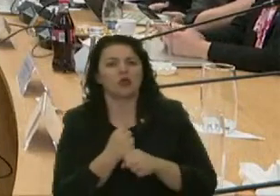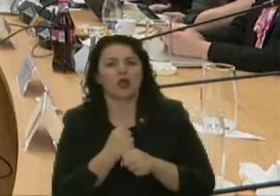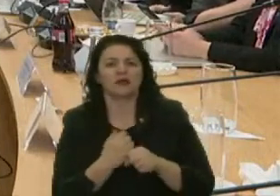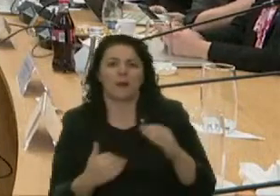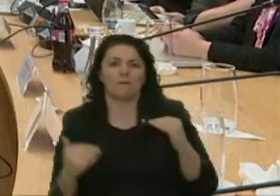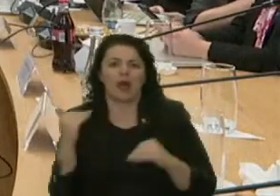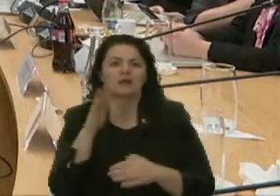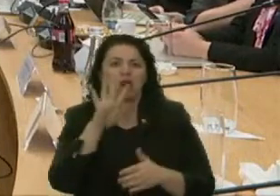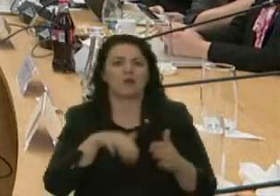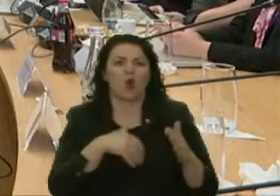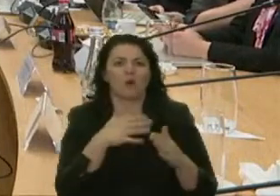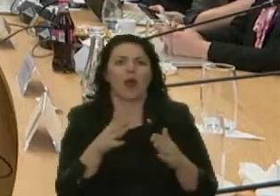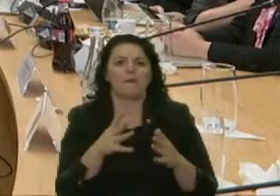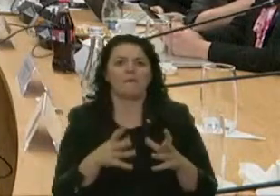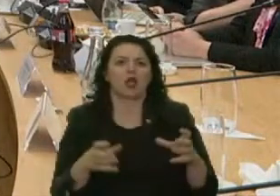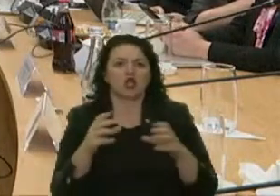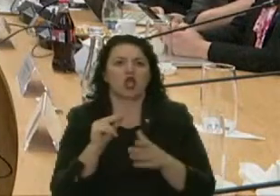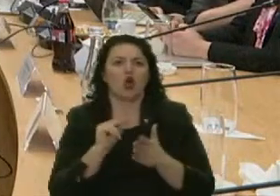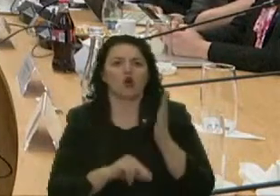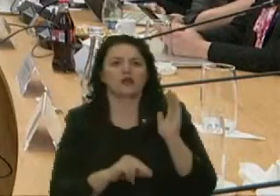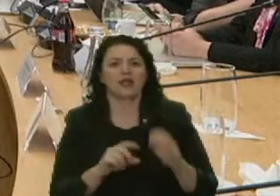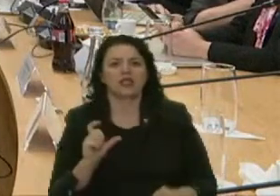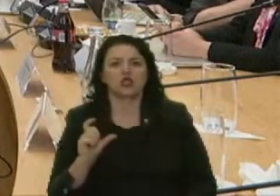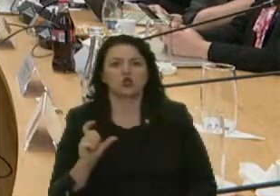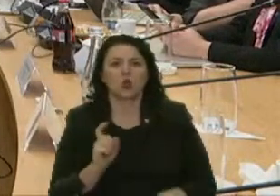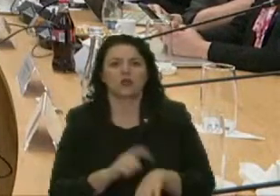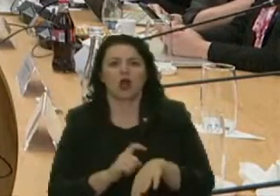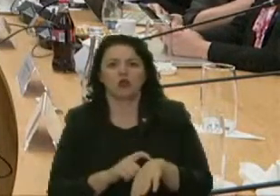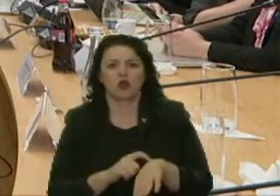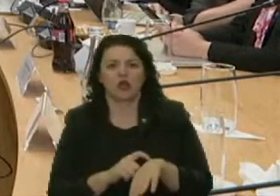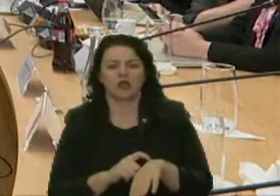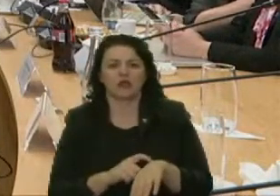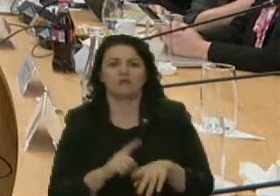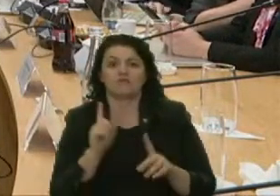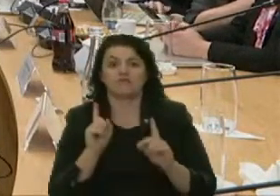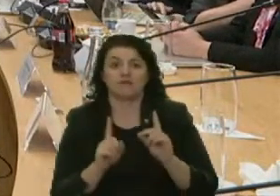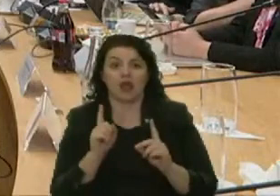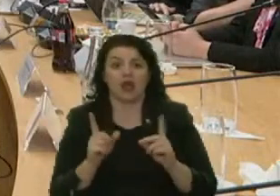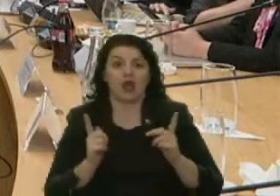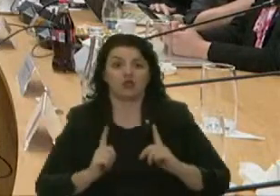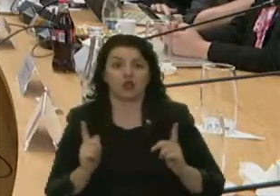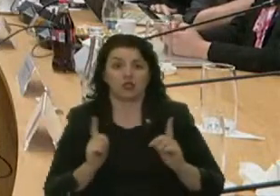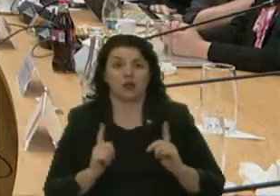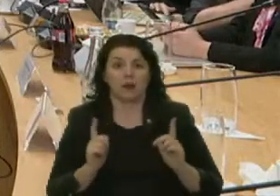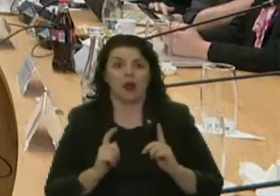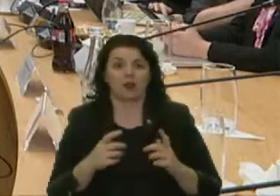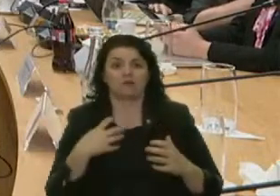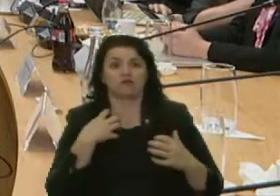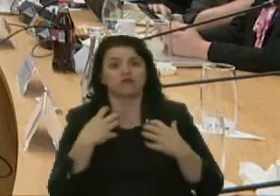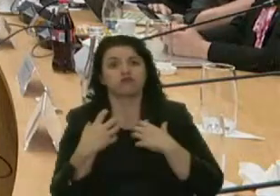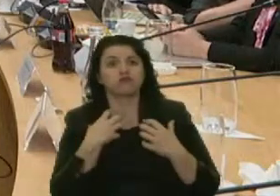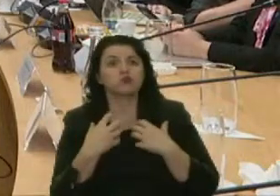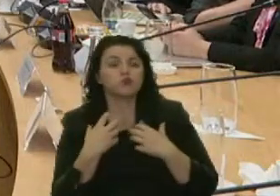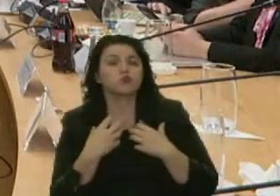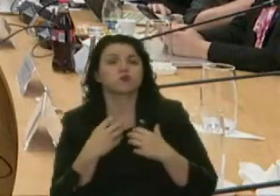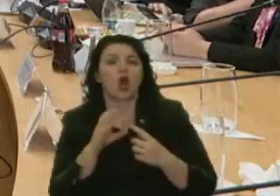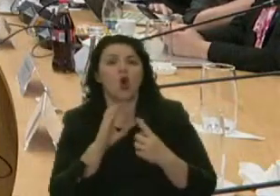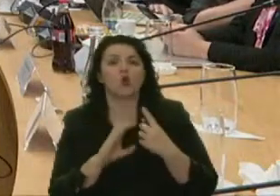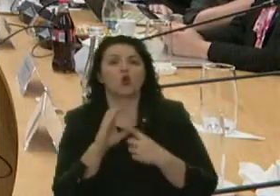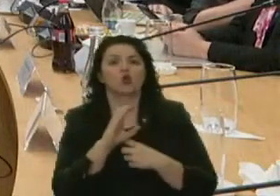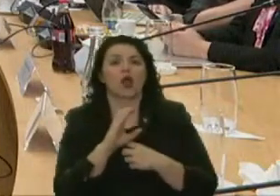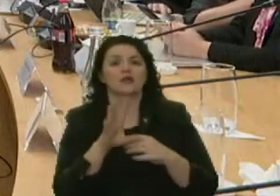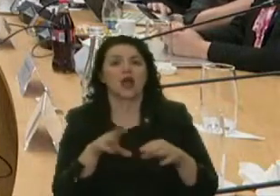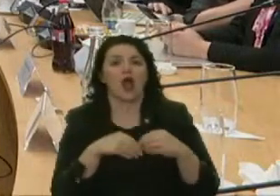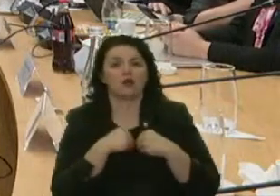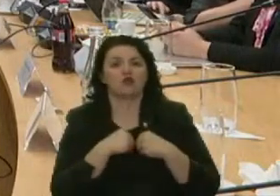program iar majoritatea contractelor sunt de scurtă durată prea des există așteptarea ca artiștii și lucrătorii din sector să chiar